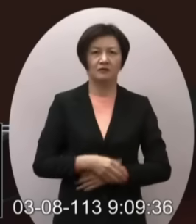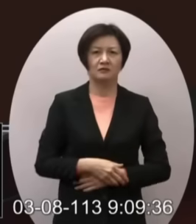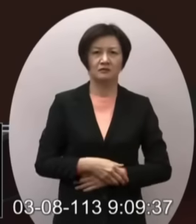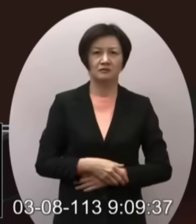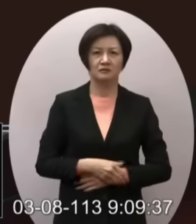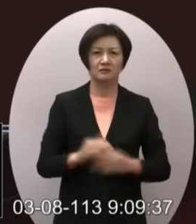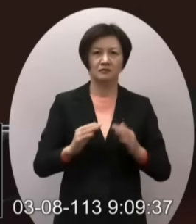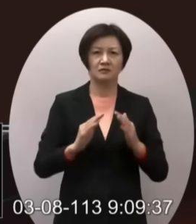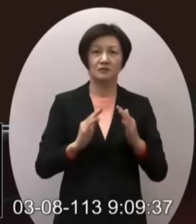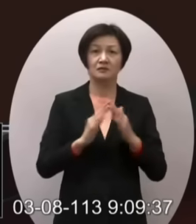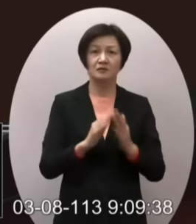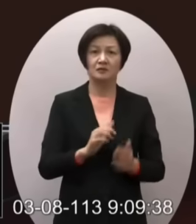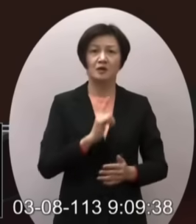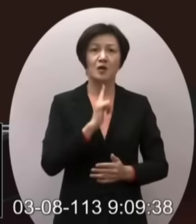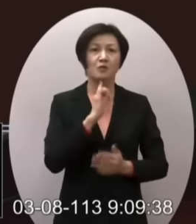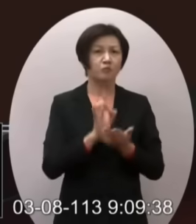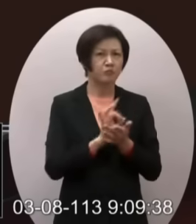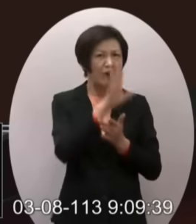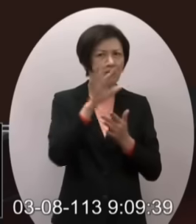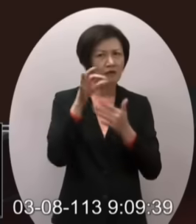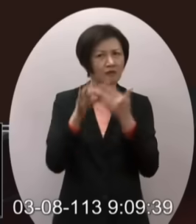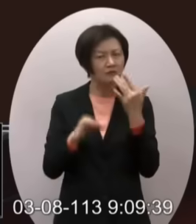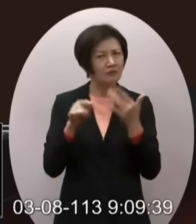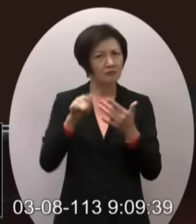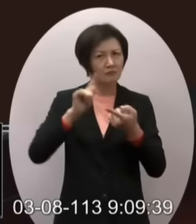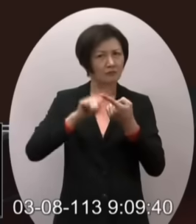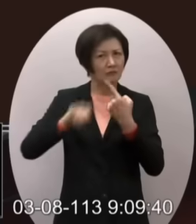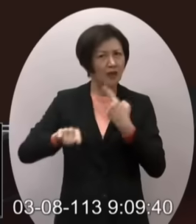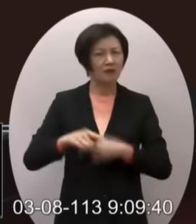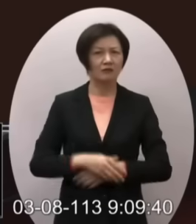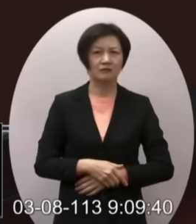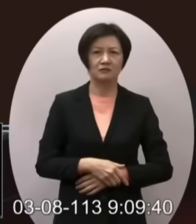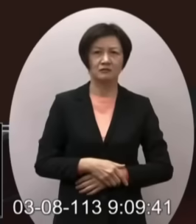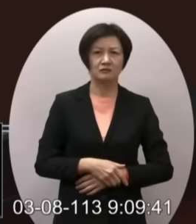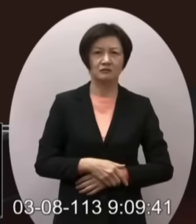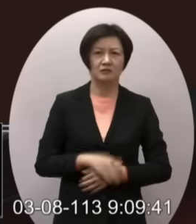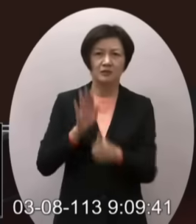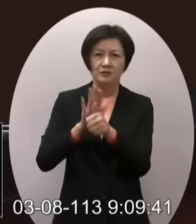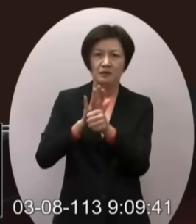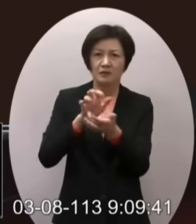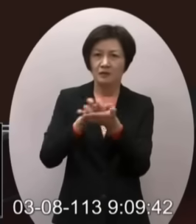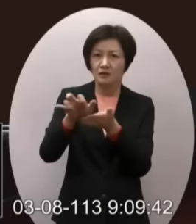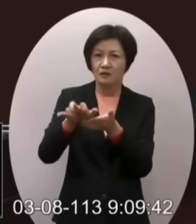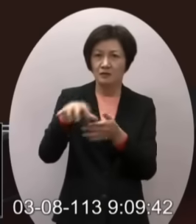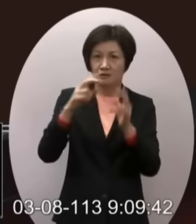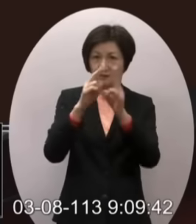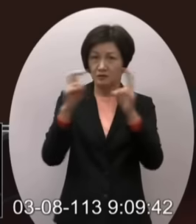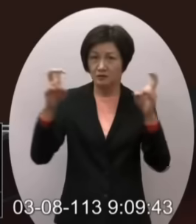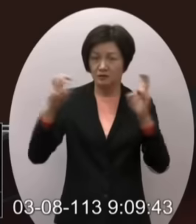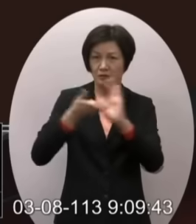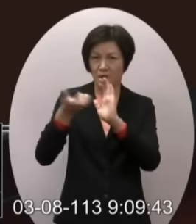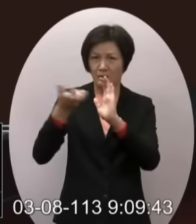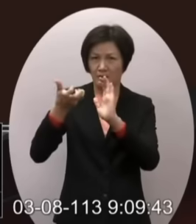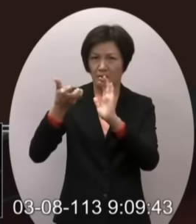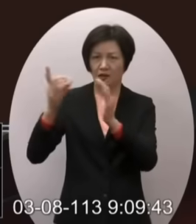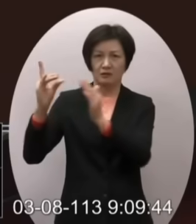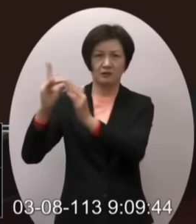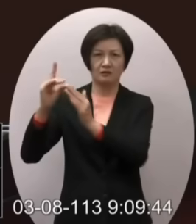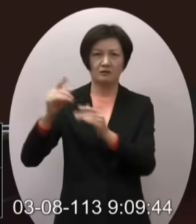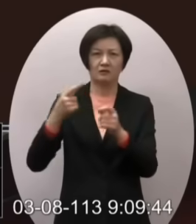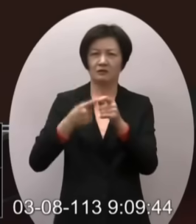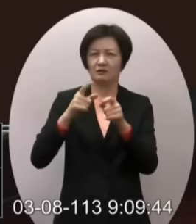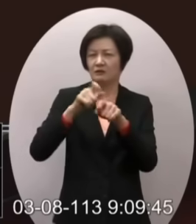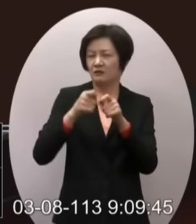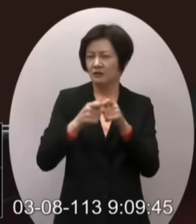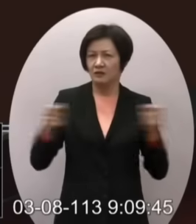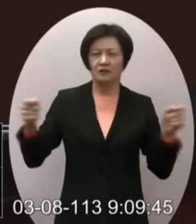排付条款的正当性与合理性，让航空城的拆迁户多年来所受到